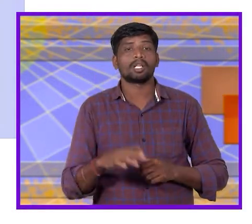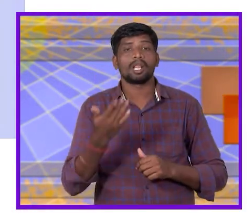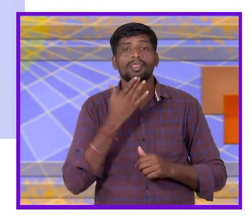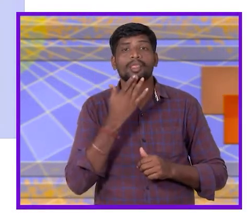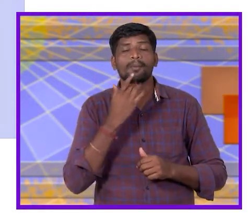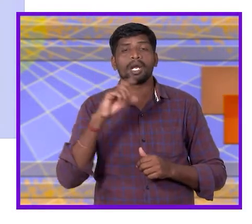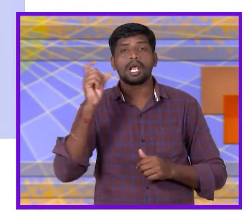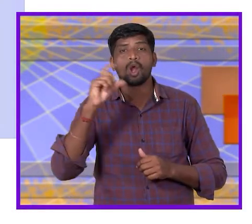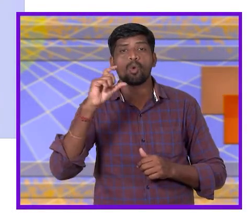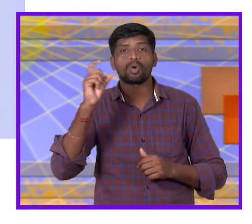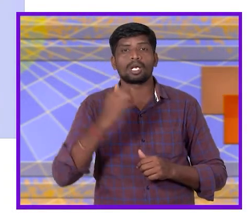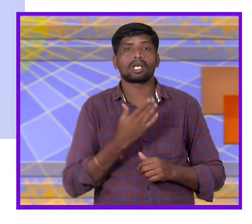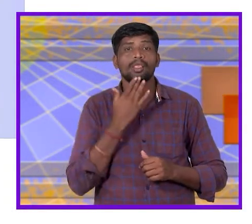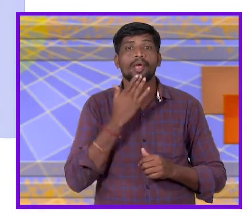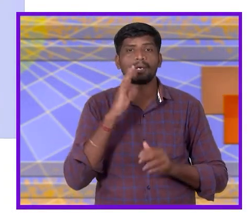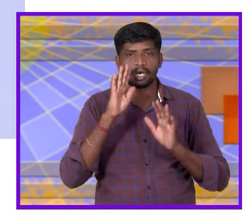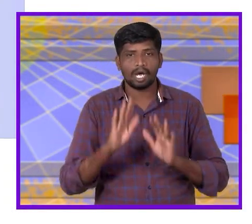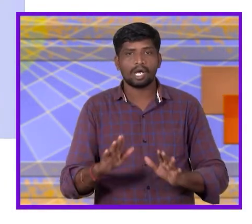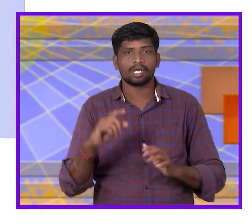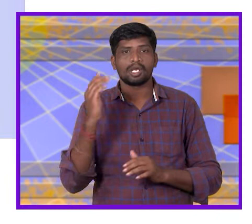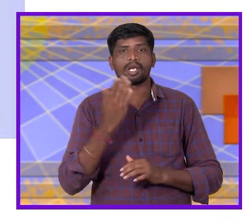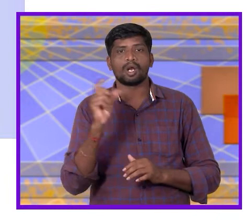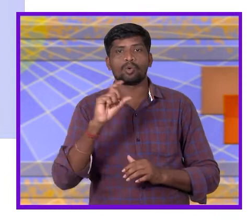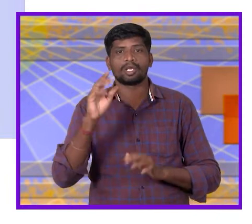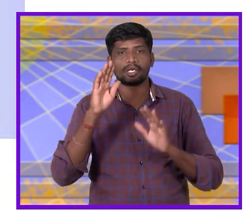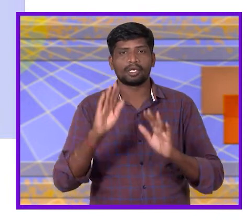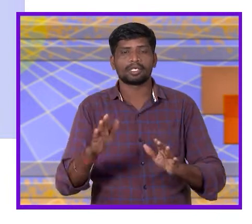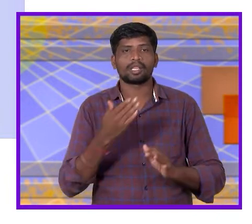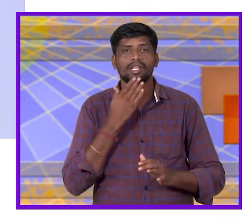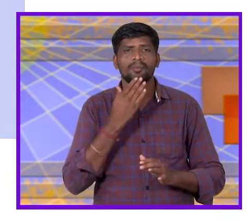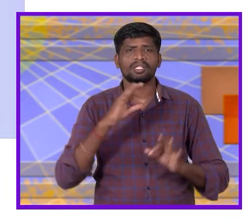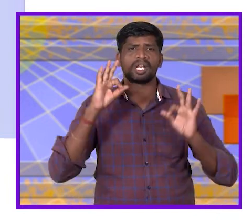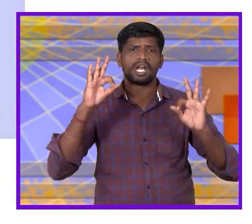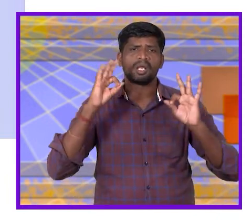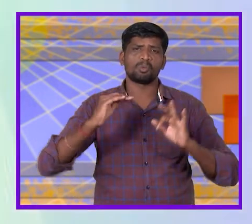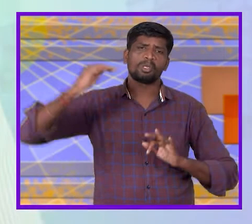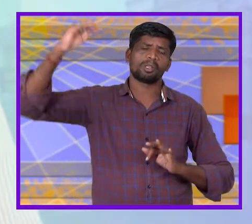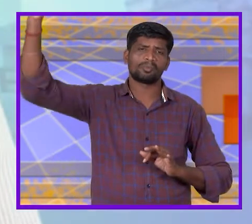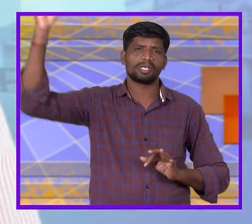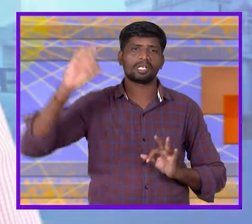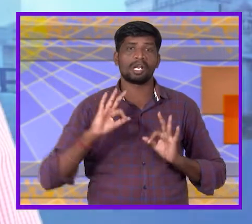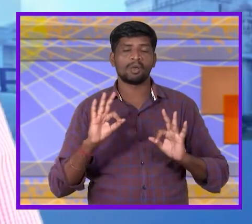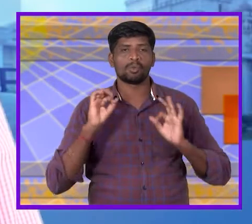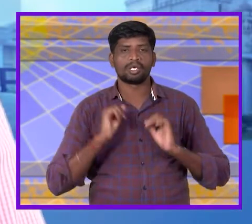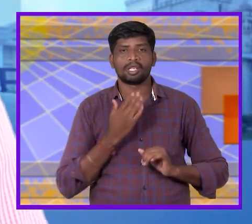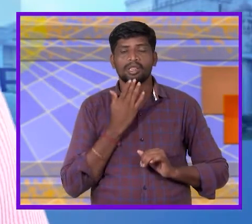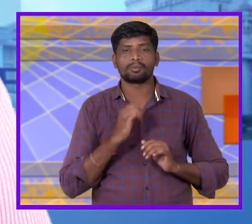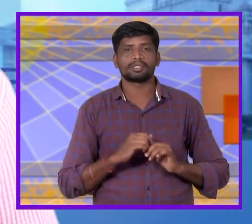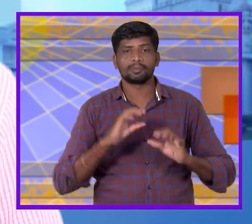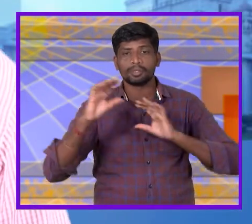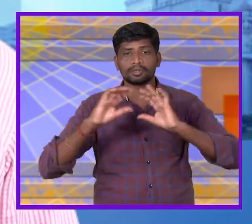தஞ்சாவூரில் இருக்கக்கூடிய தமிழ் பல்கலைக்கழகம். நம்முடைய தமிழ் மொழி வந்து உயர்தனி செம்மொழி என்று போற்றப்படுகிறது.